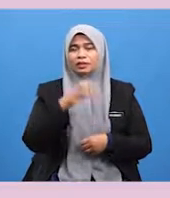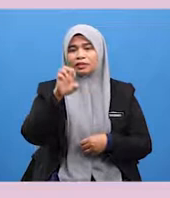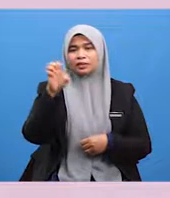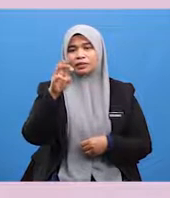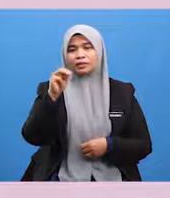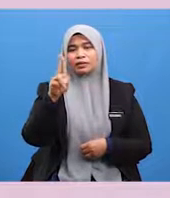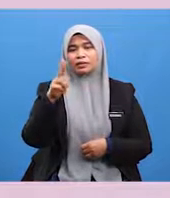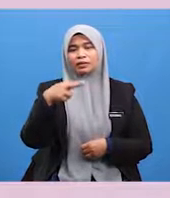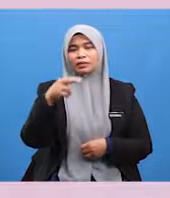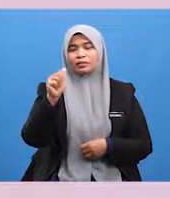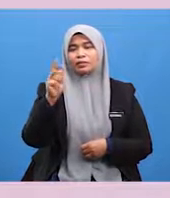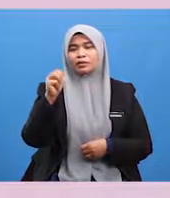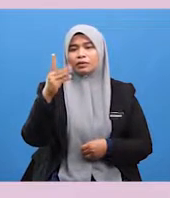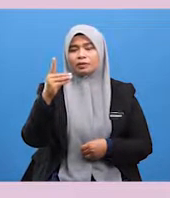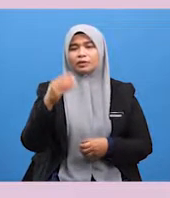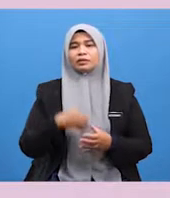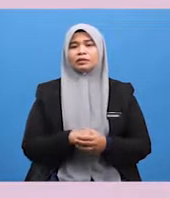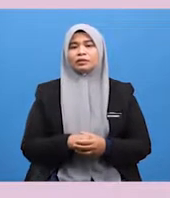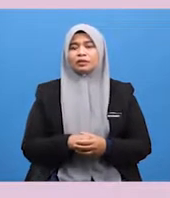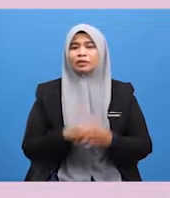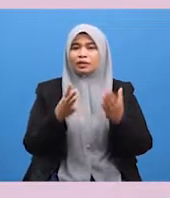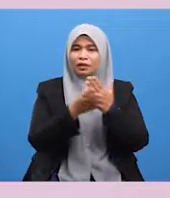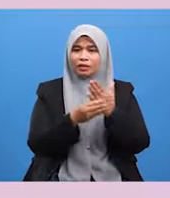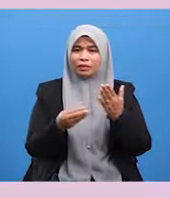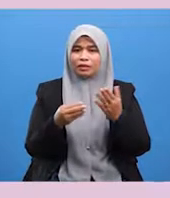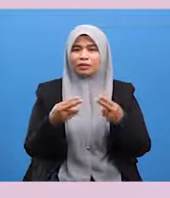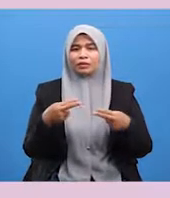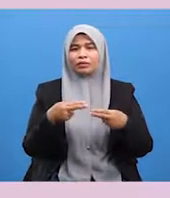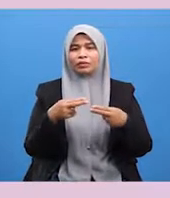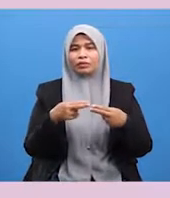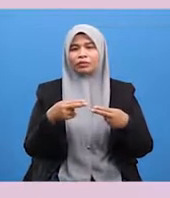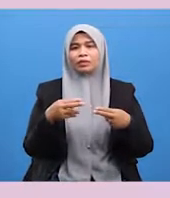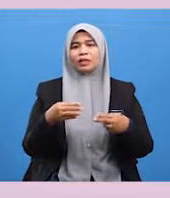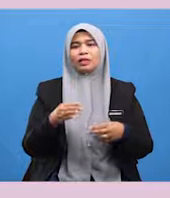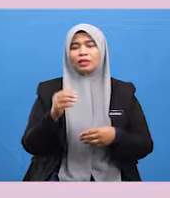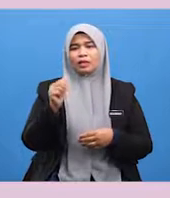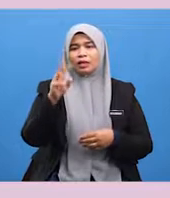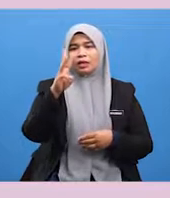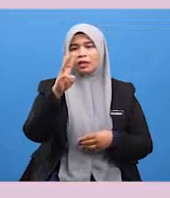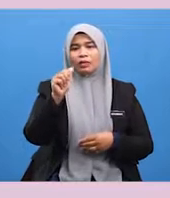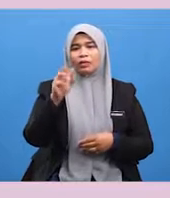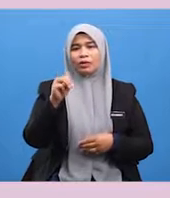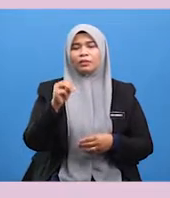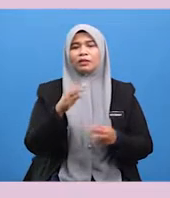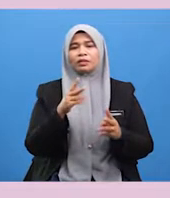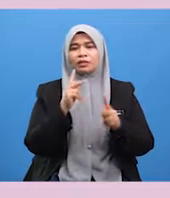melalui frasa-frasa, kemahiran hubungan awam atau kemahiran